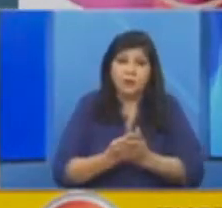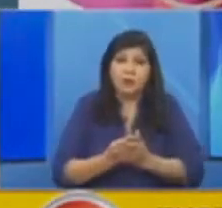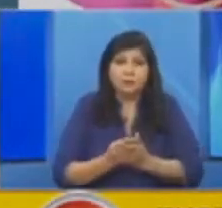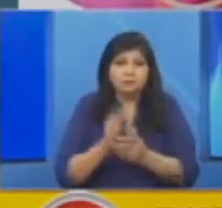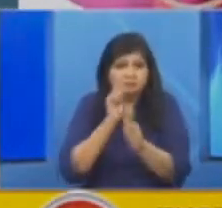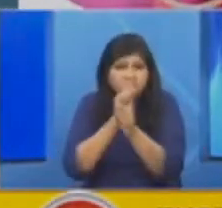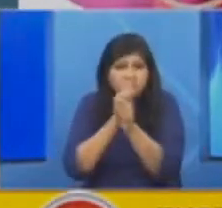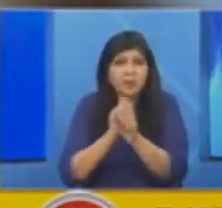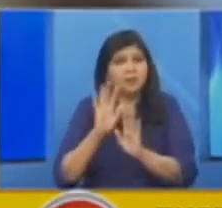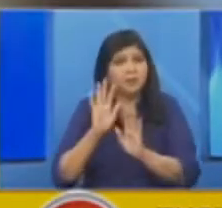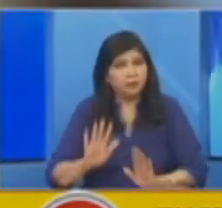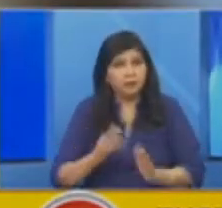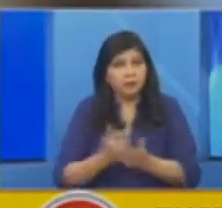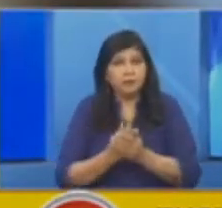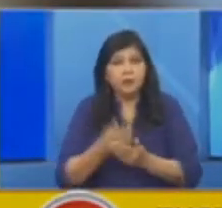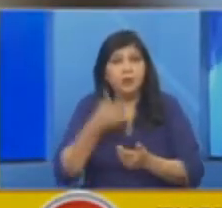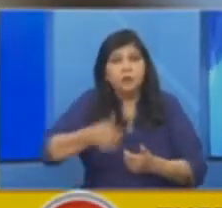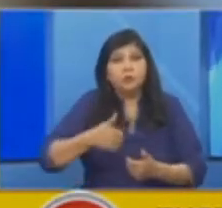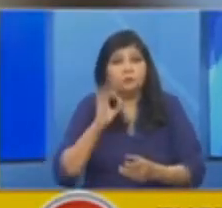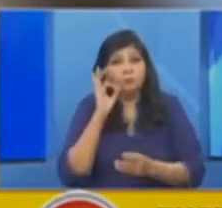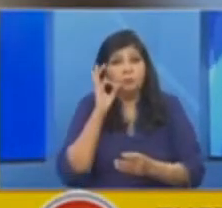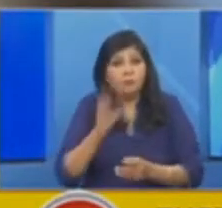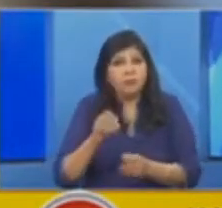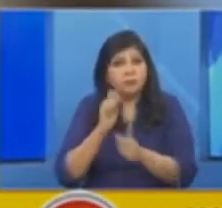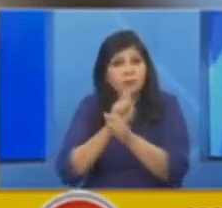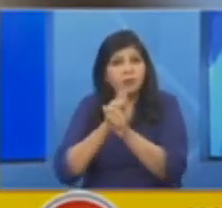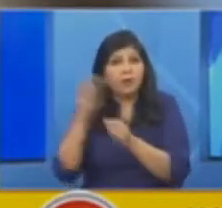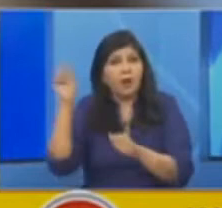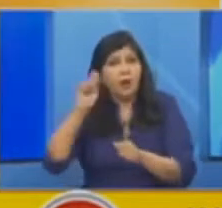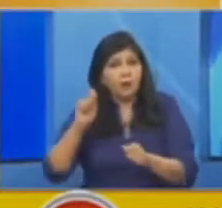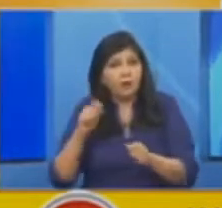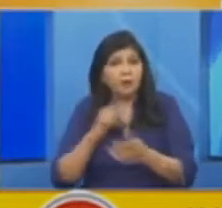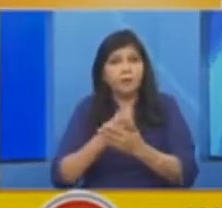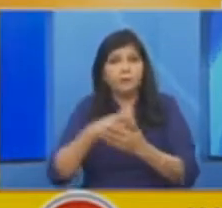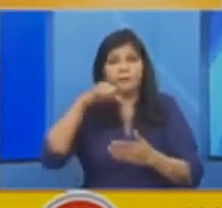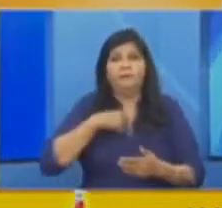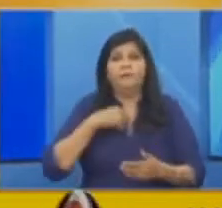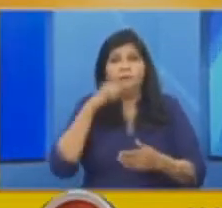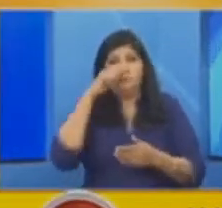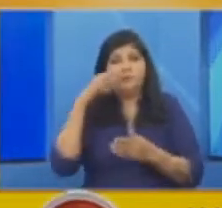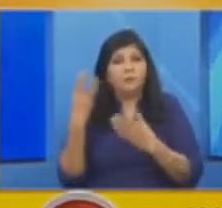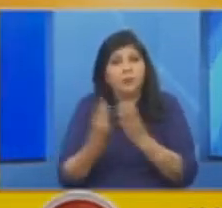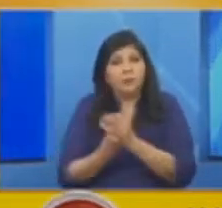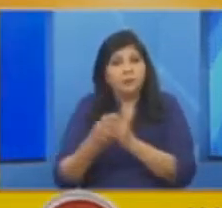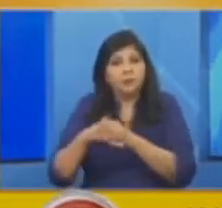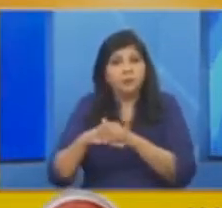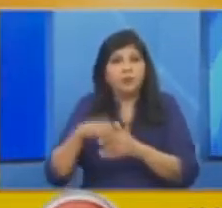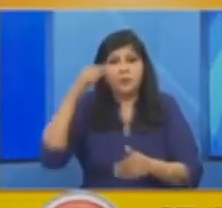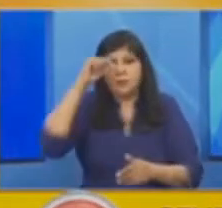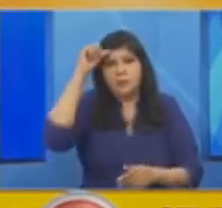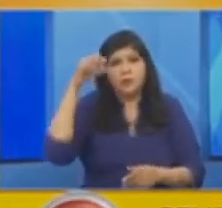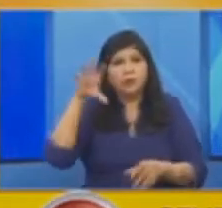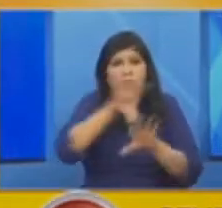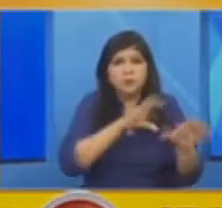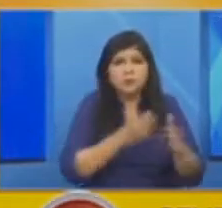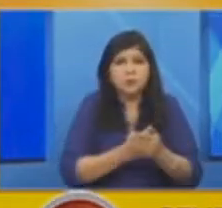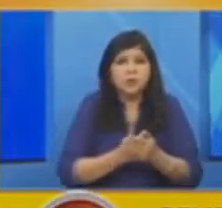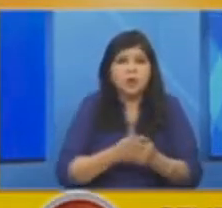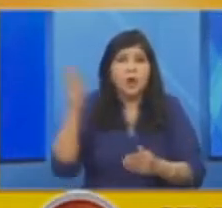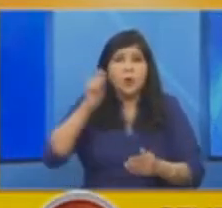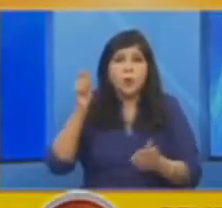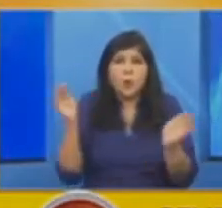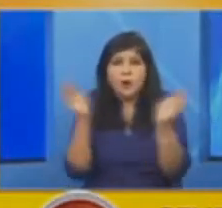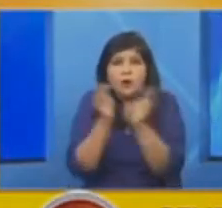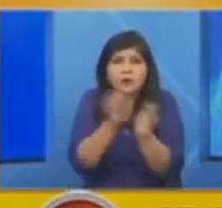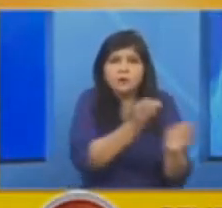कारीगर है जो अच्छे खिलोने मनाने में महारत रखते हैं भारत के कुछ खेत्र टॉय क्लस्टर्स